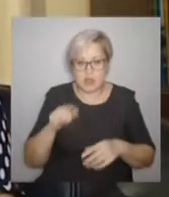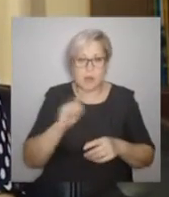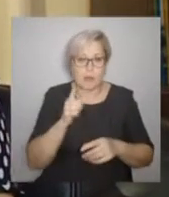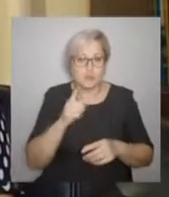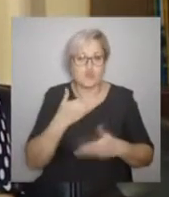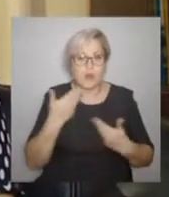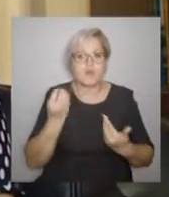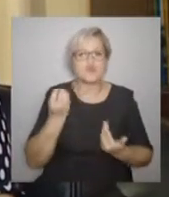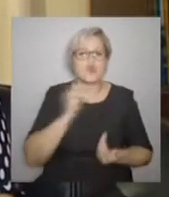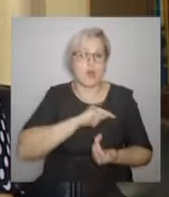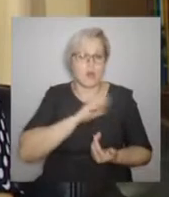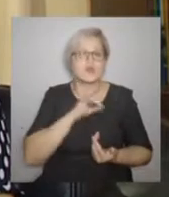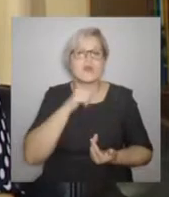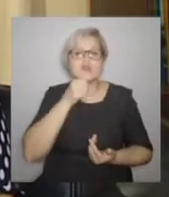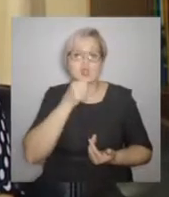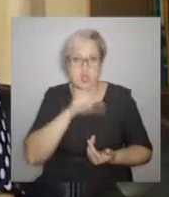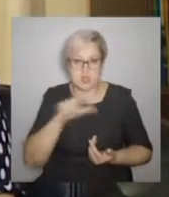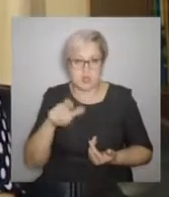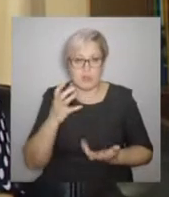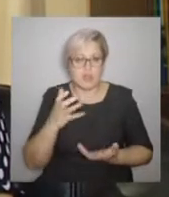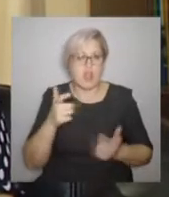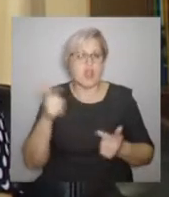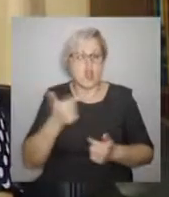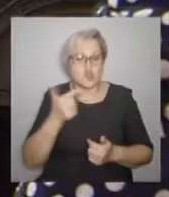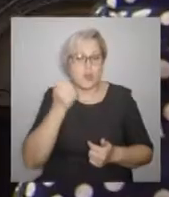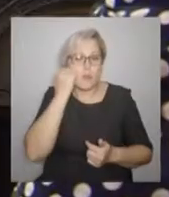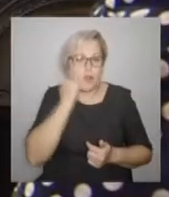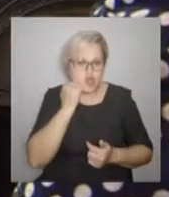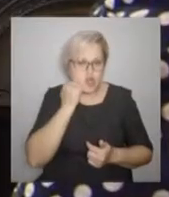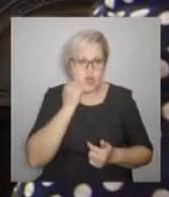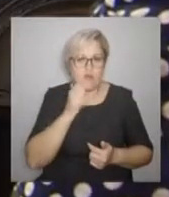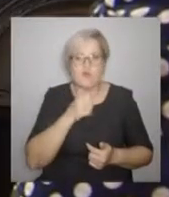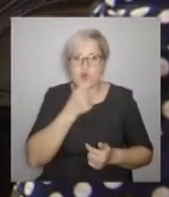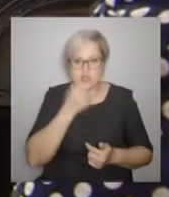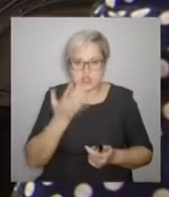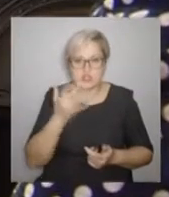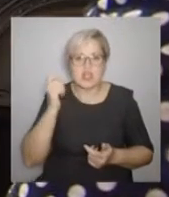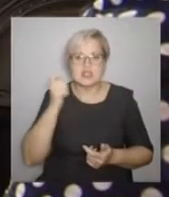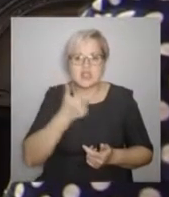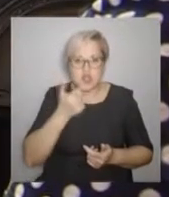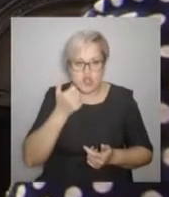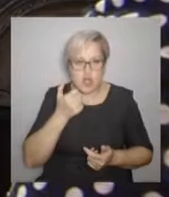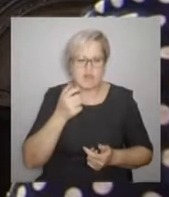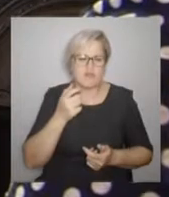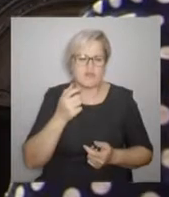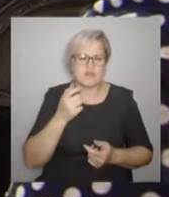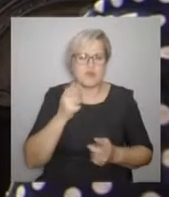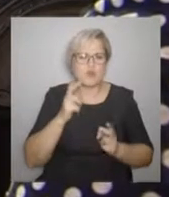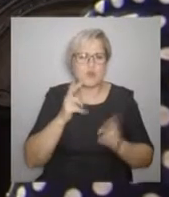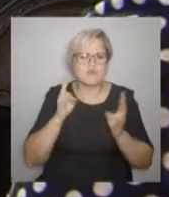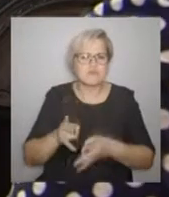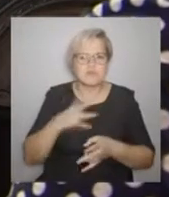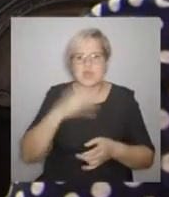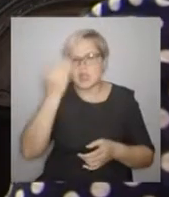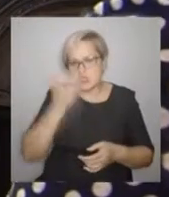которые разрабатываются нами, направленные на развитие коммерческой деятельности. Ну, приоткройте секрет, что это будет, как